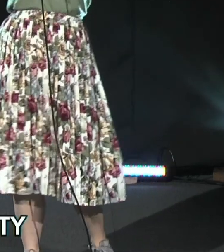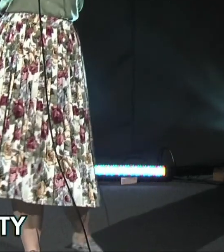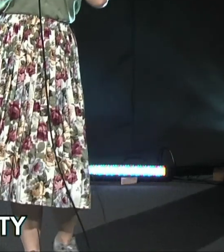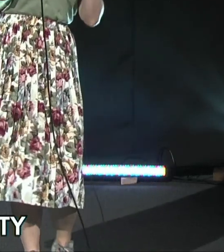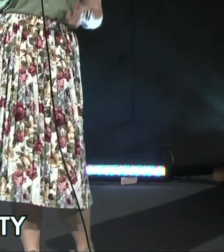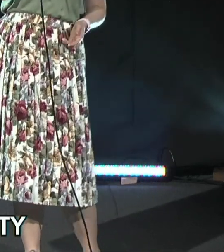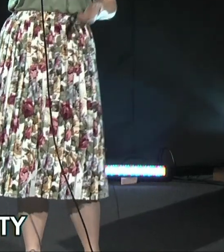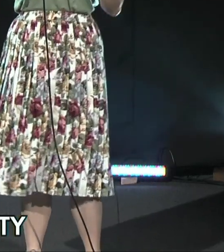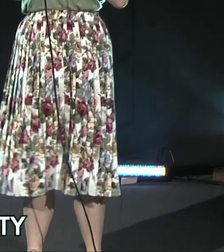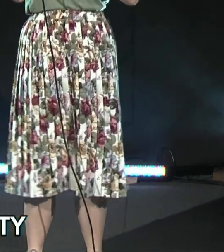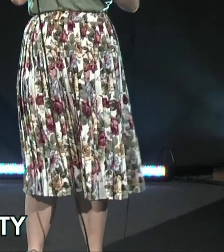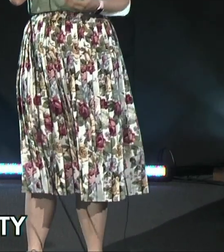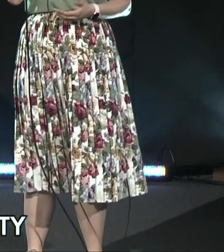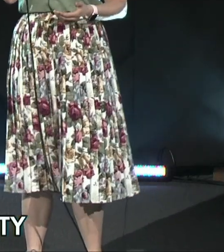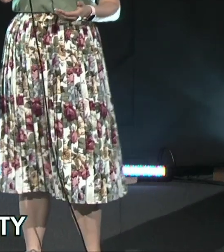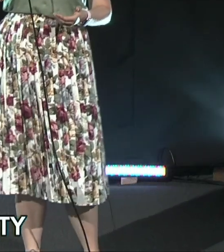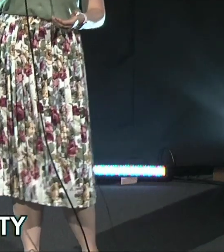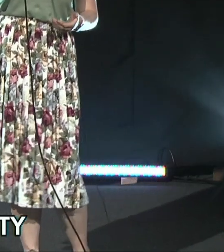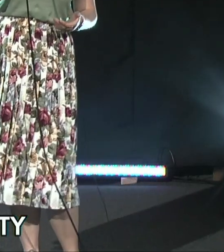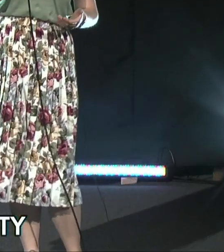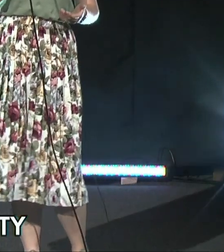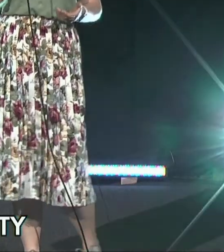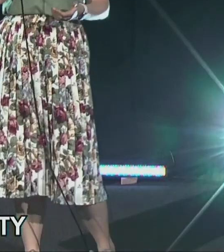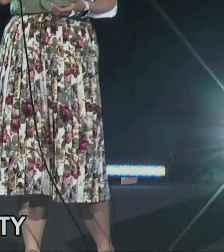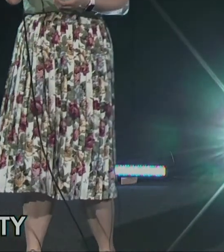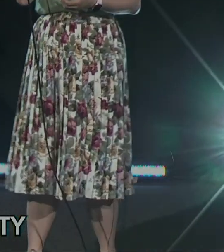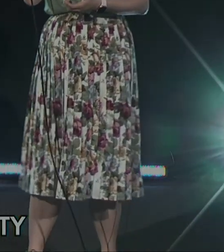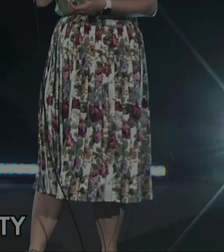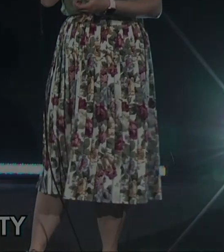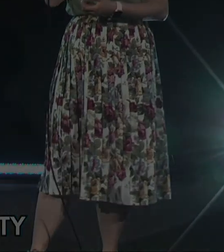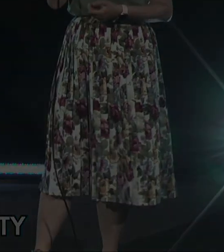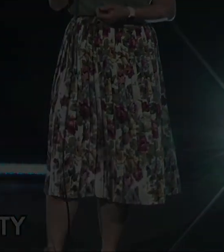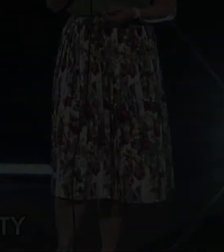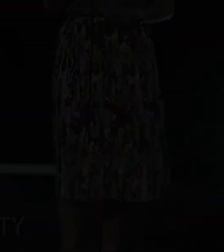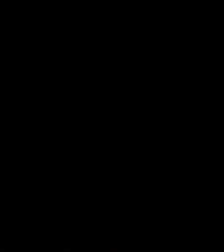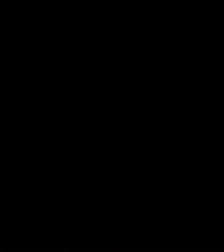4 werset. Ponieważ mówiliśmy dzisiaj tylko o zbawieniu. I może to być takie dziwne, jak to ci z 17 dostają tyle samo, co ja, jak ja tu jestem od